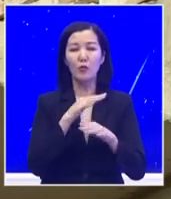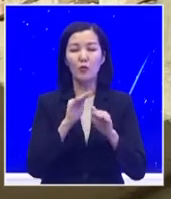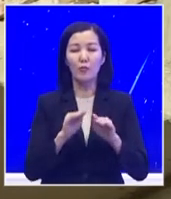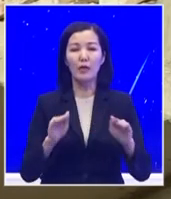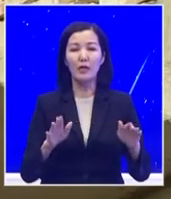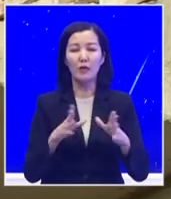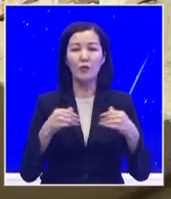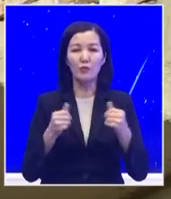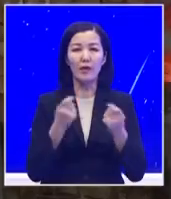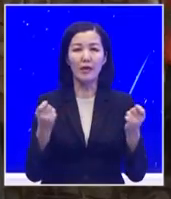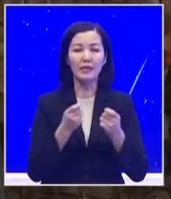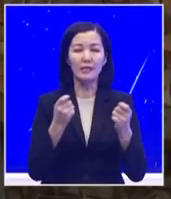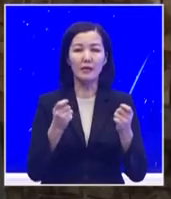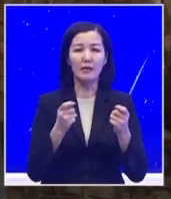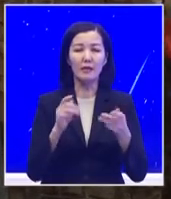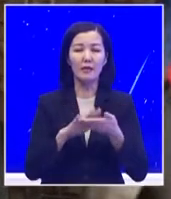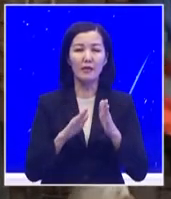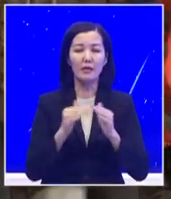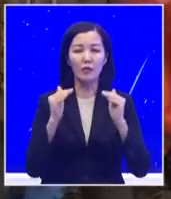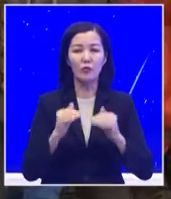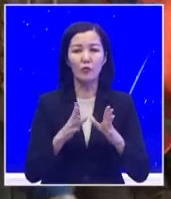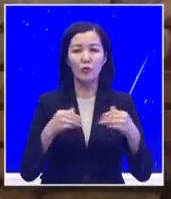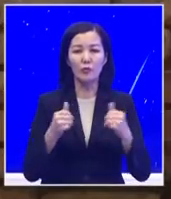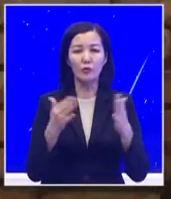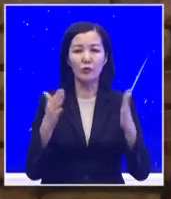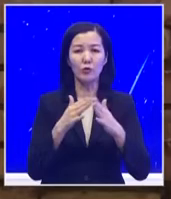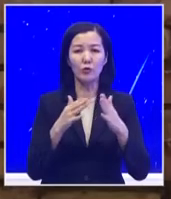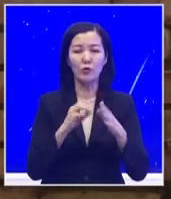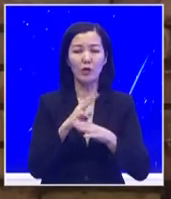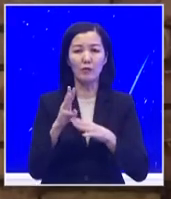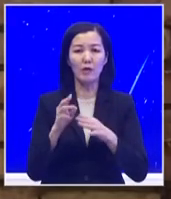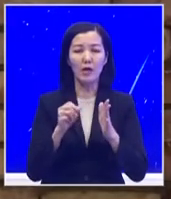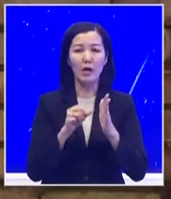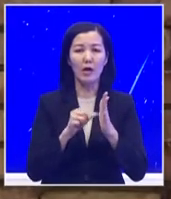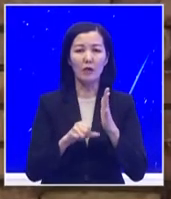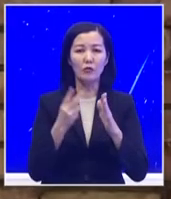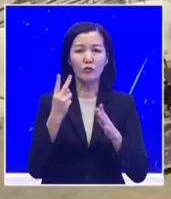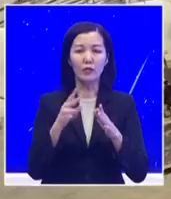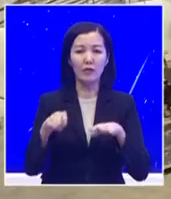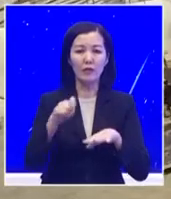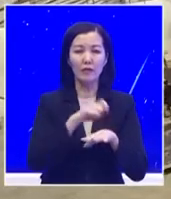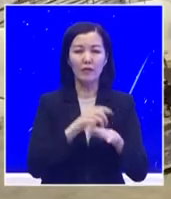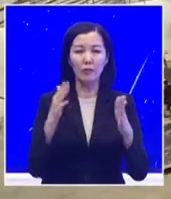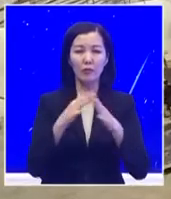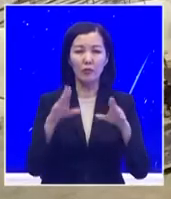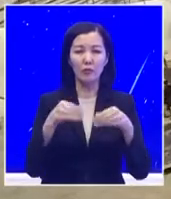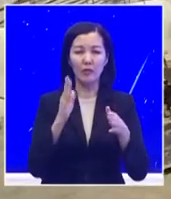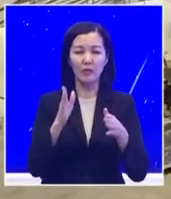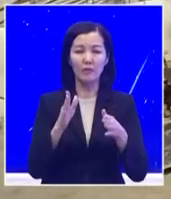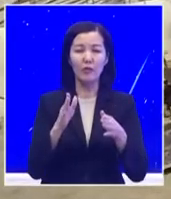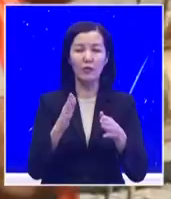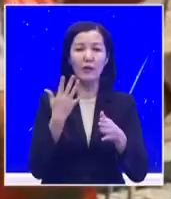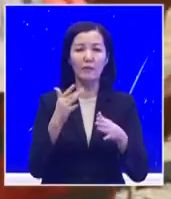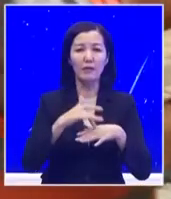отбасылар мен аз қамтылған жанұяларды тұрғын үймен қамтамасыз етуге 6200 шаршы метр тұрғын үй пайдалануға берілмек. Осы орайда